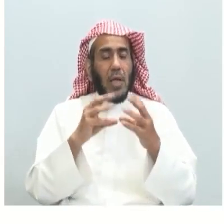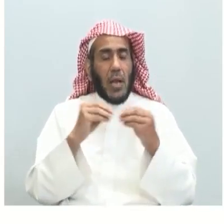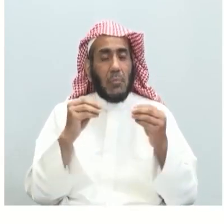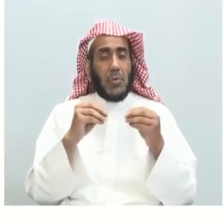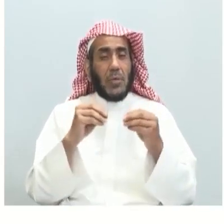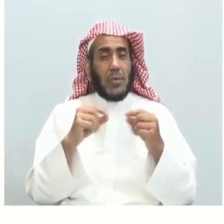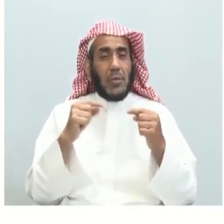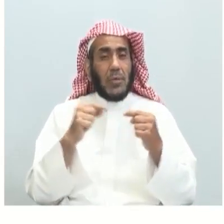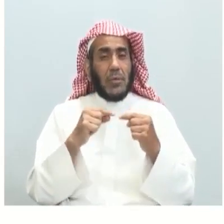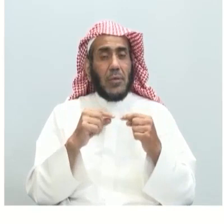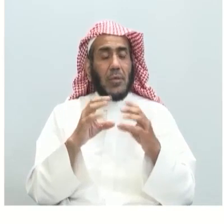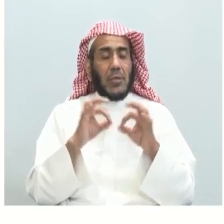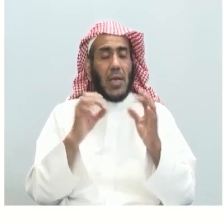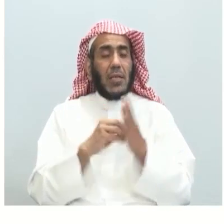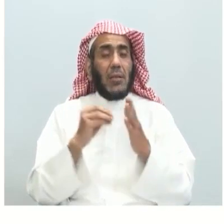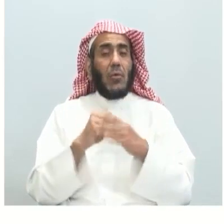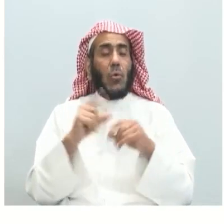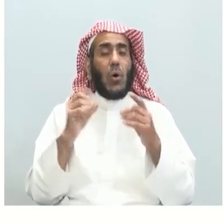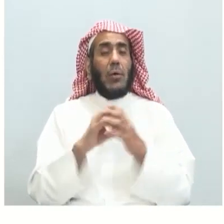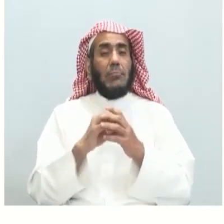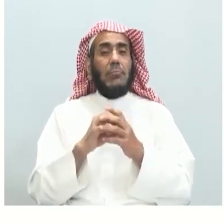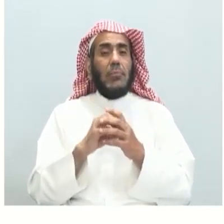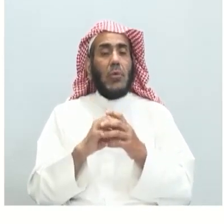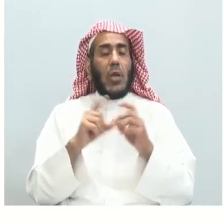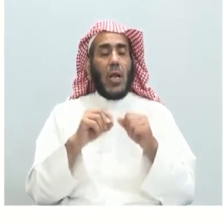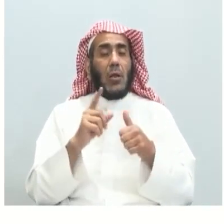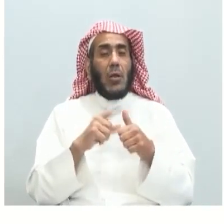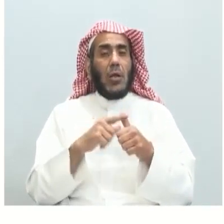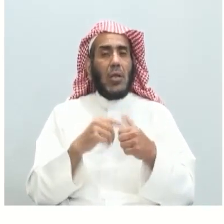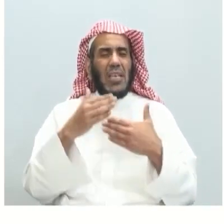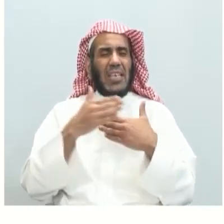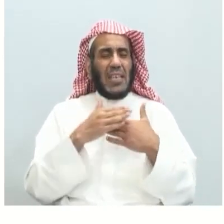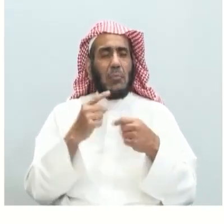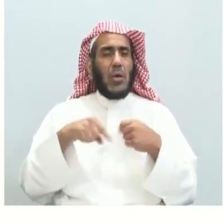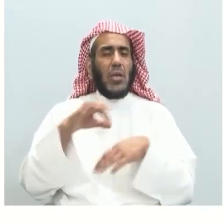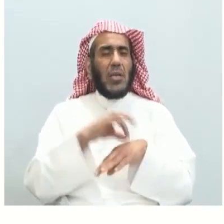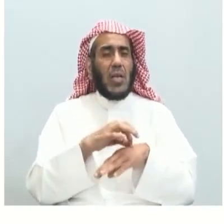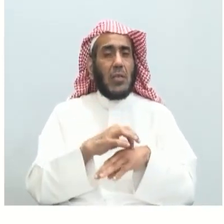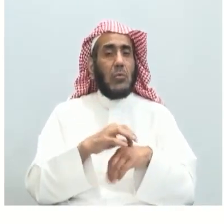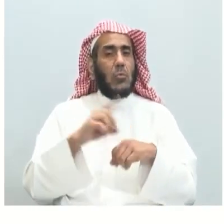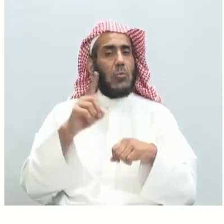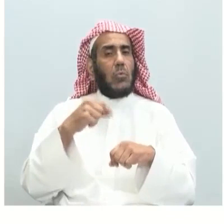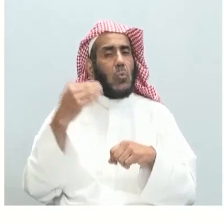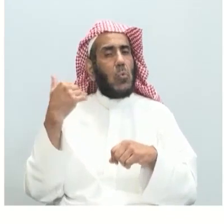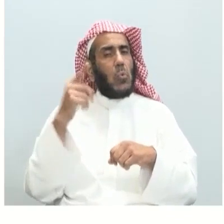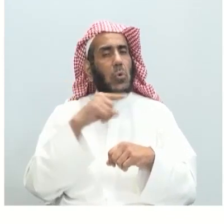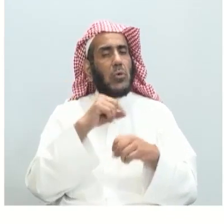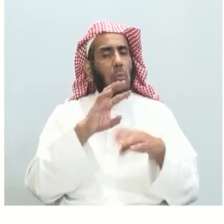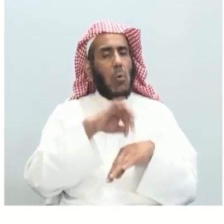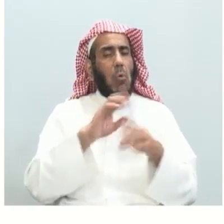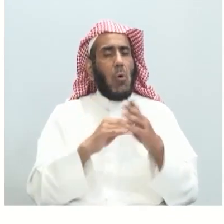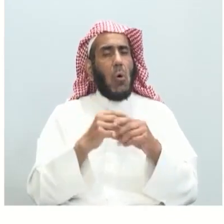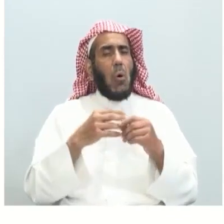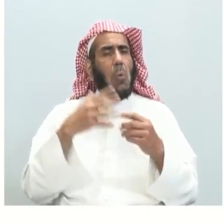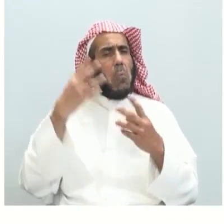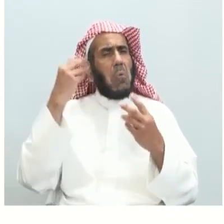المعنى الذي دلت عليه كل ايه الايه الاولى اقترب للناس حسابهم وهم في